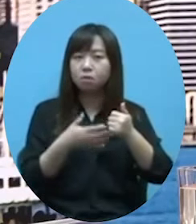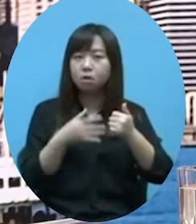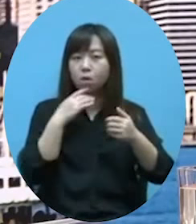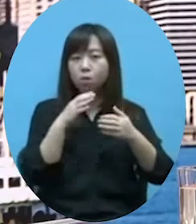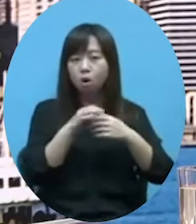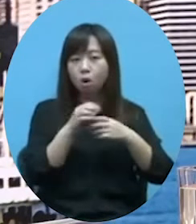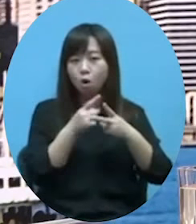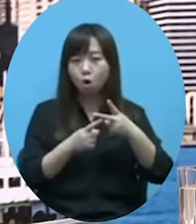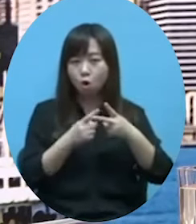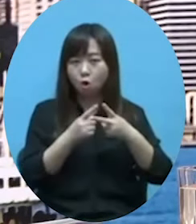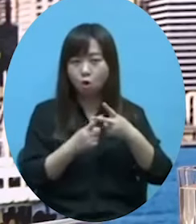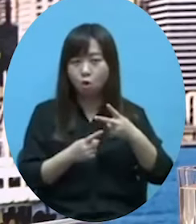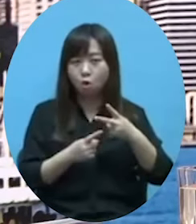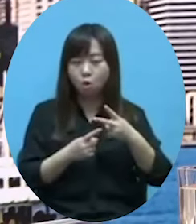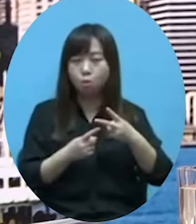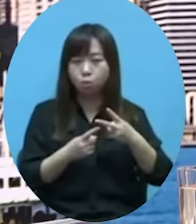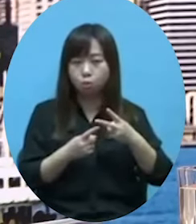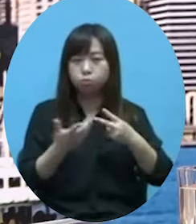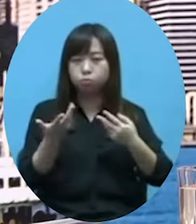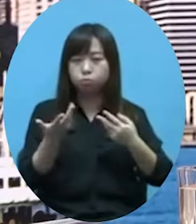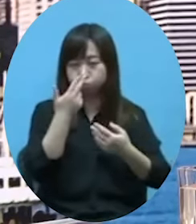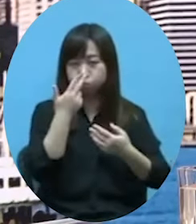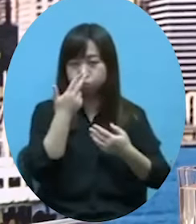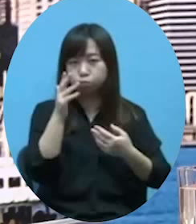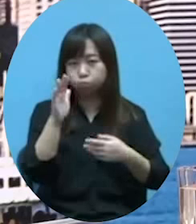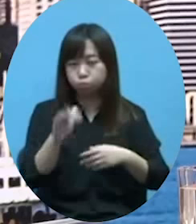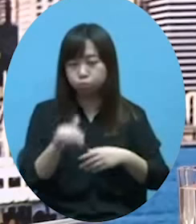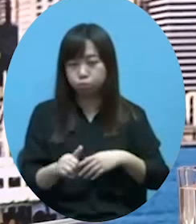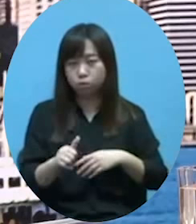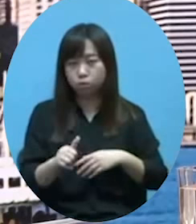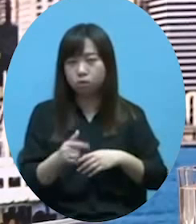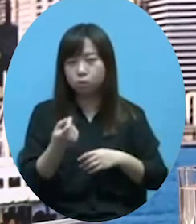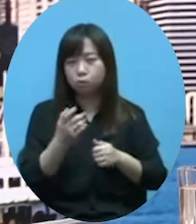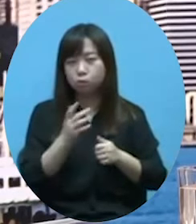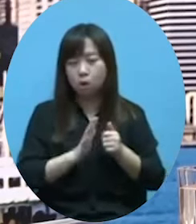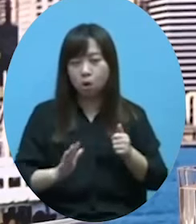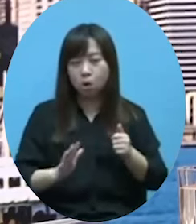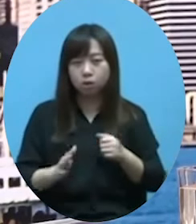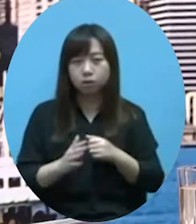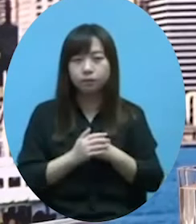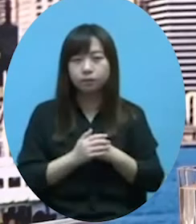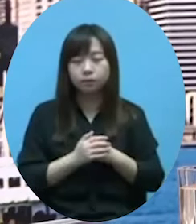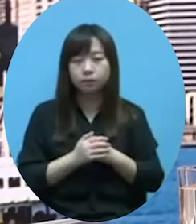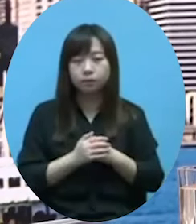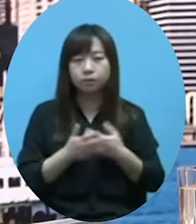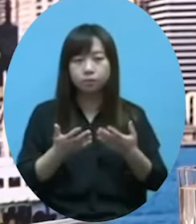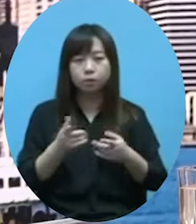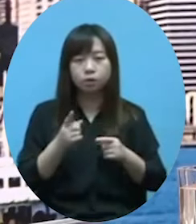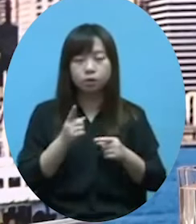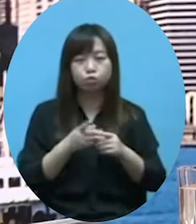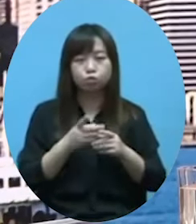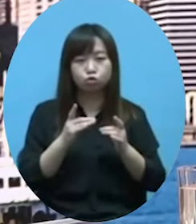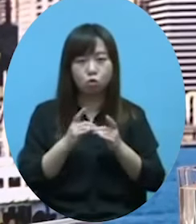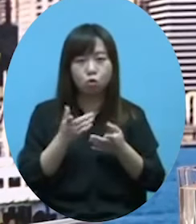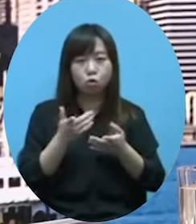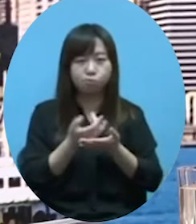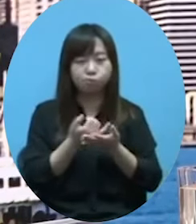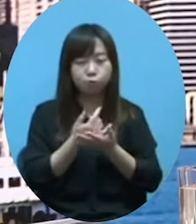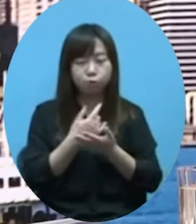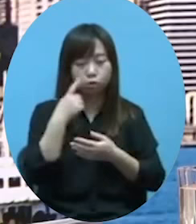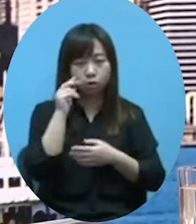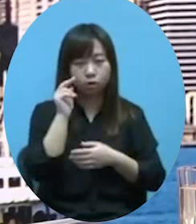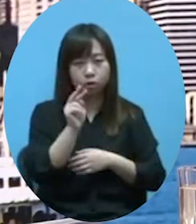肝臟那裡可能都會有一些副作用所以這次的臨床測試正正都是想